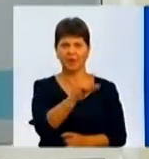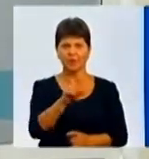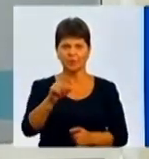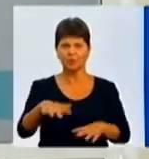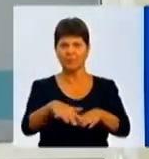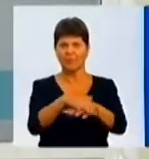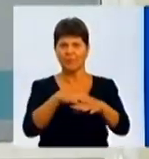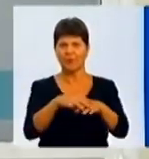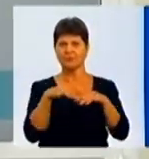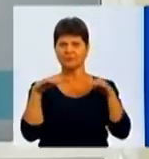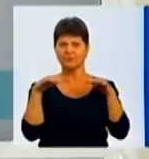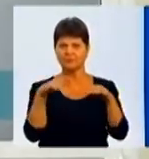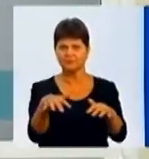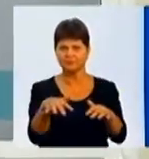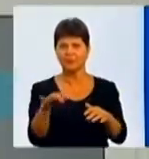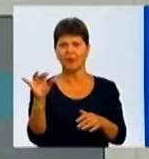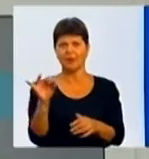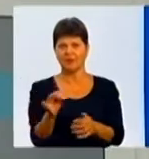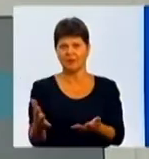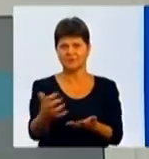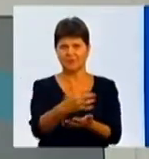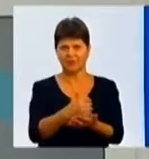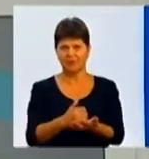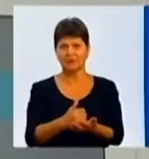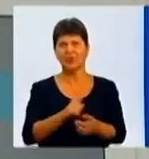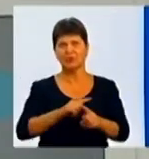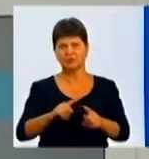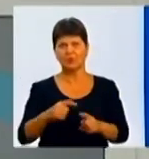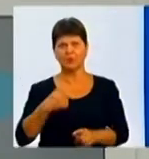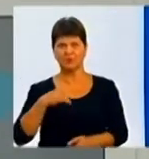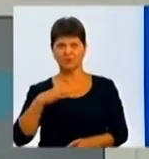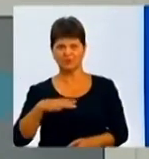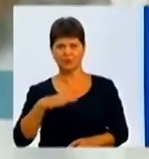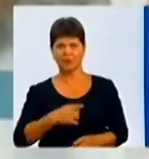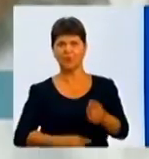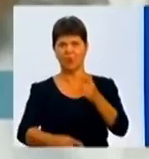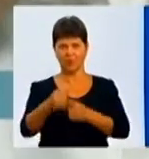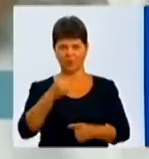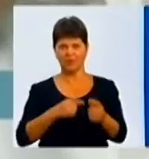будуть скоро і у нас відділені, на жаль. За перших ознак отруєння необхідно